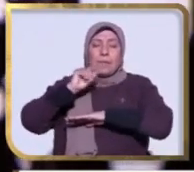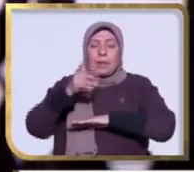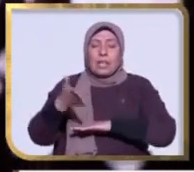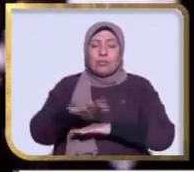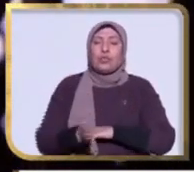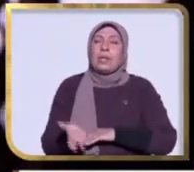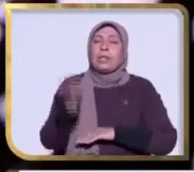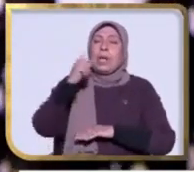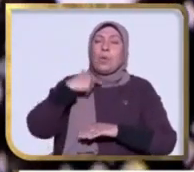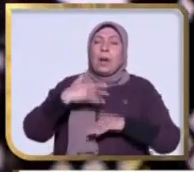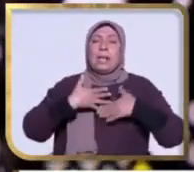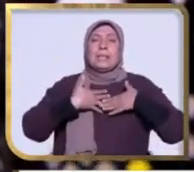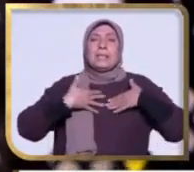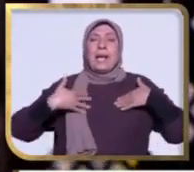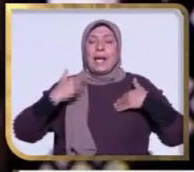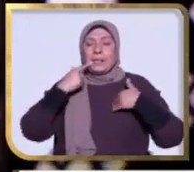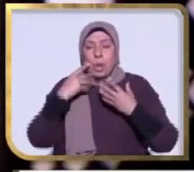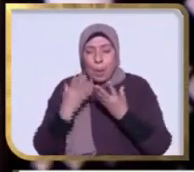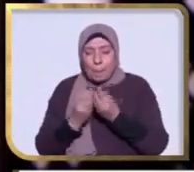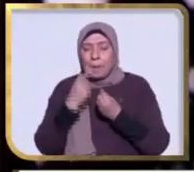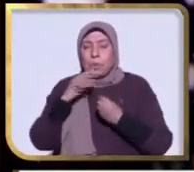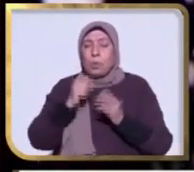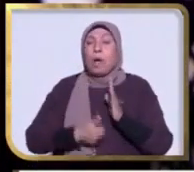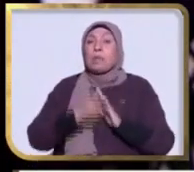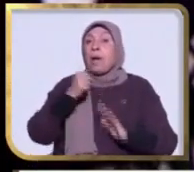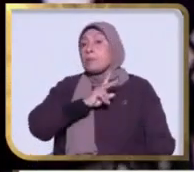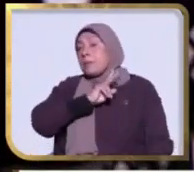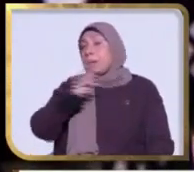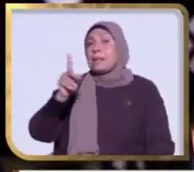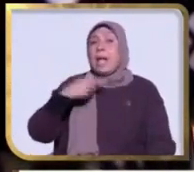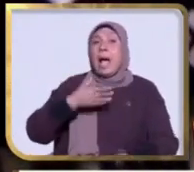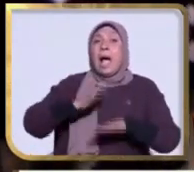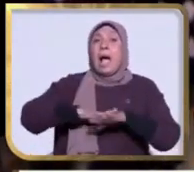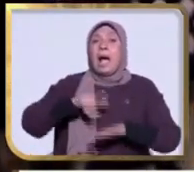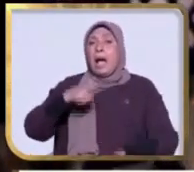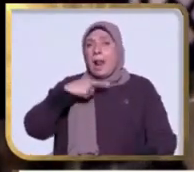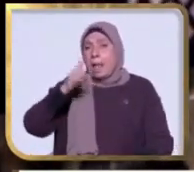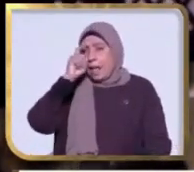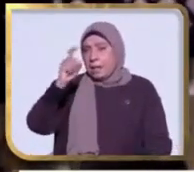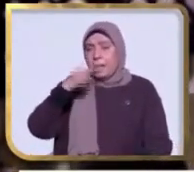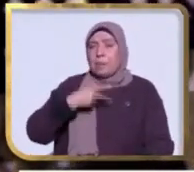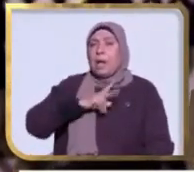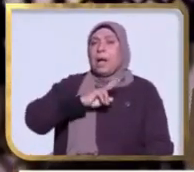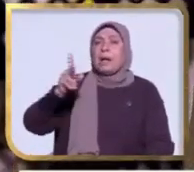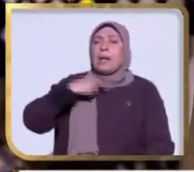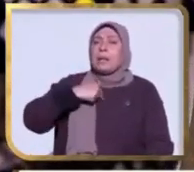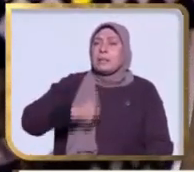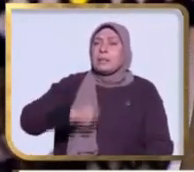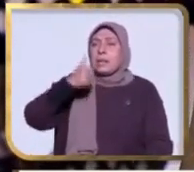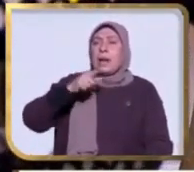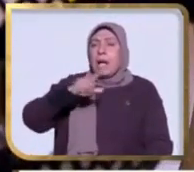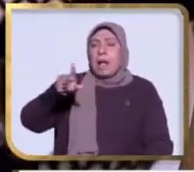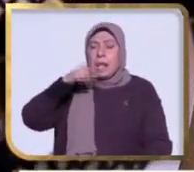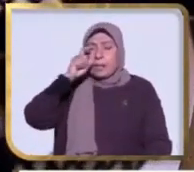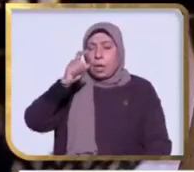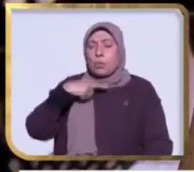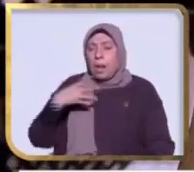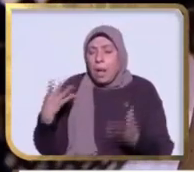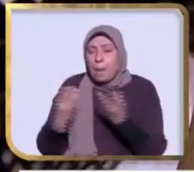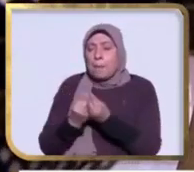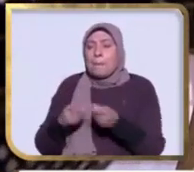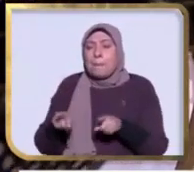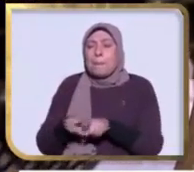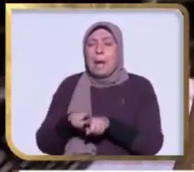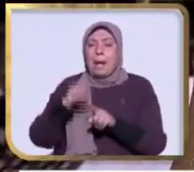السعداء، والنصر على الأعداء، والنصر على الأعداء، ومرافقة الأنبياء. اللهم